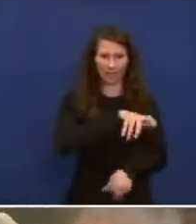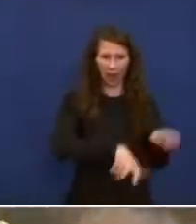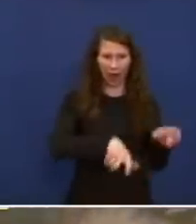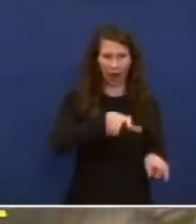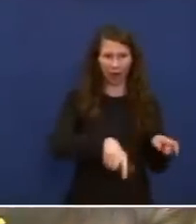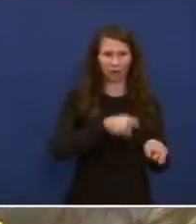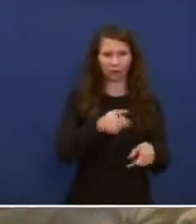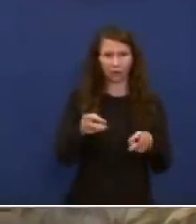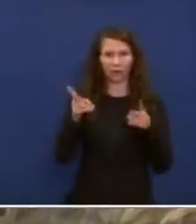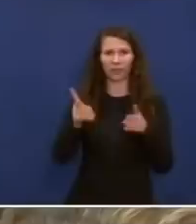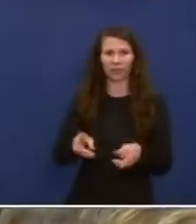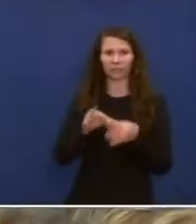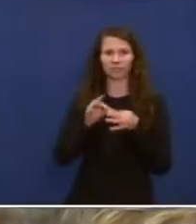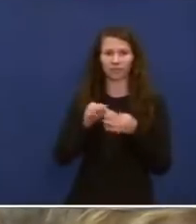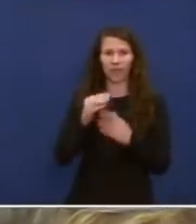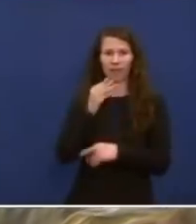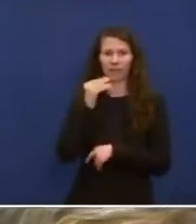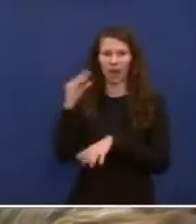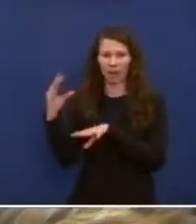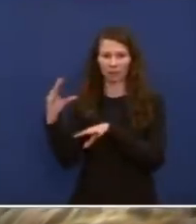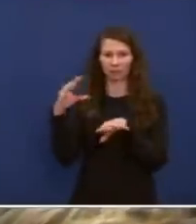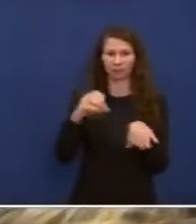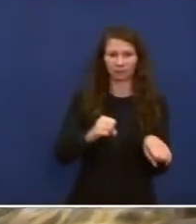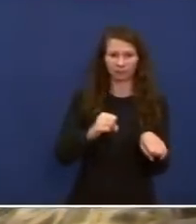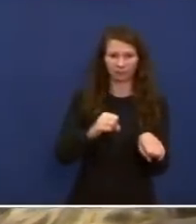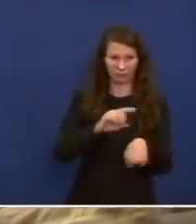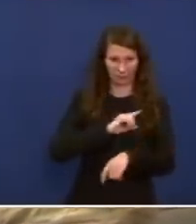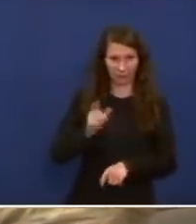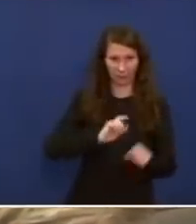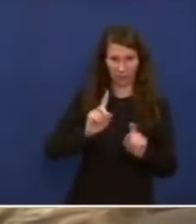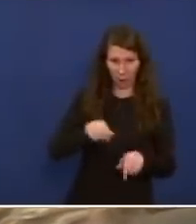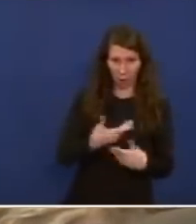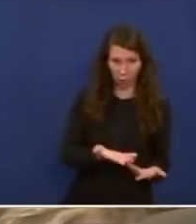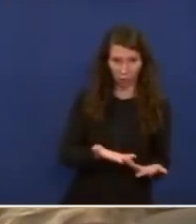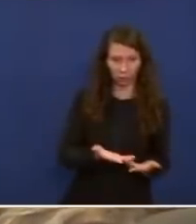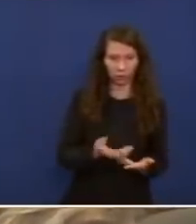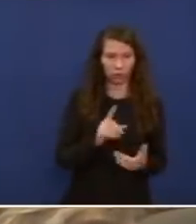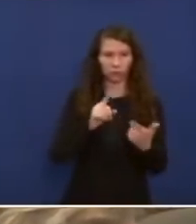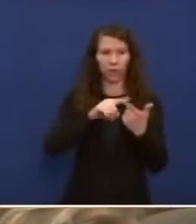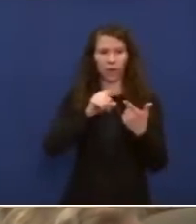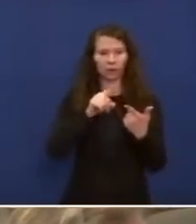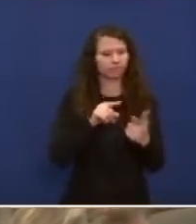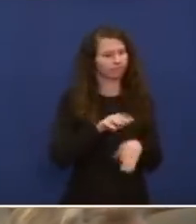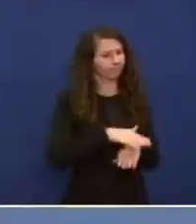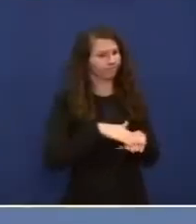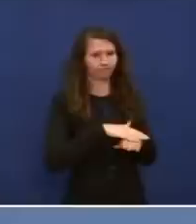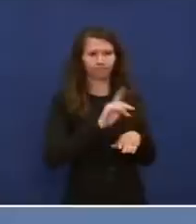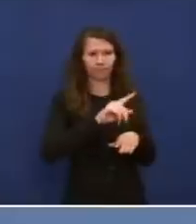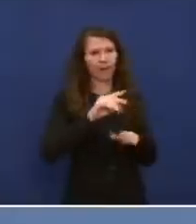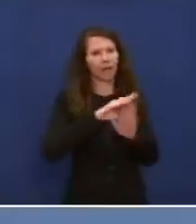Besatzung? Herr Tufik Nia, wir machen eine Frage. Ich setze Sie wieder auf die Liste. Okay, alles klar.